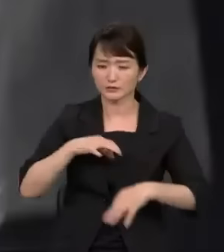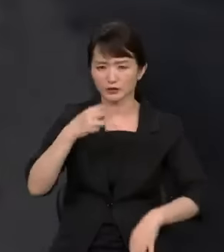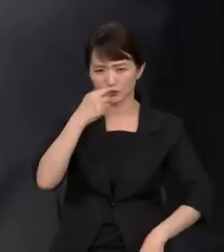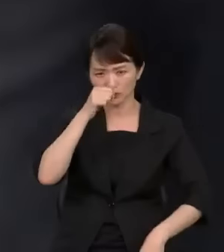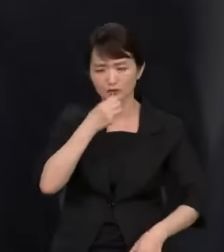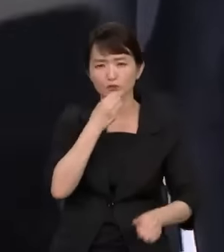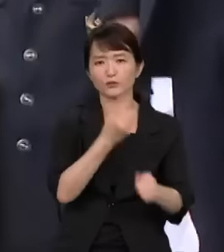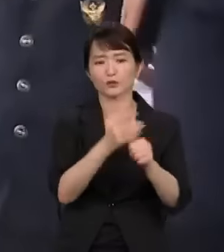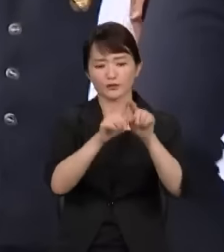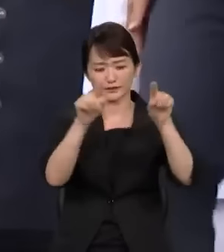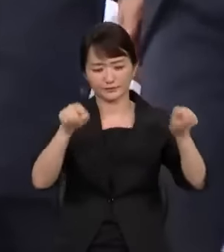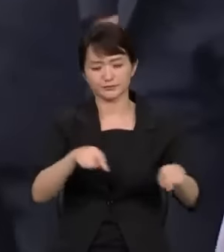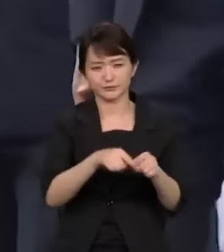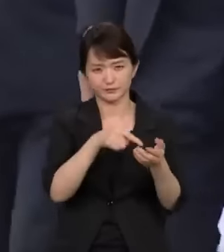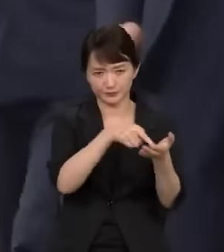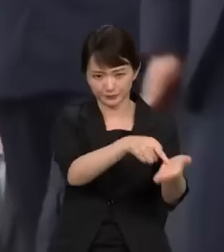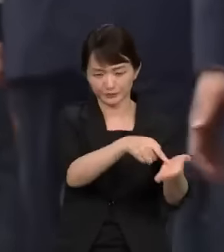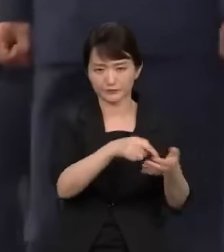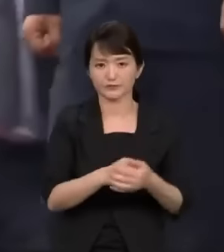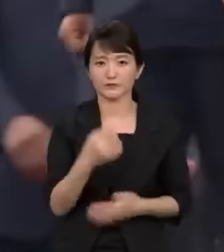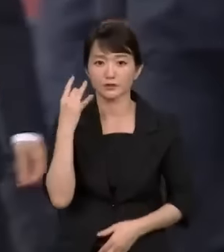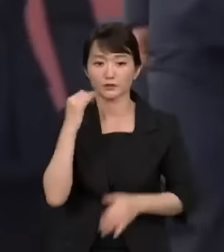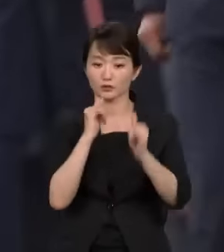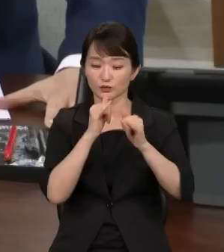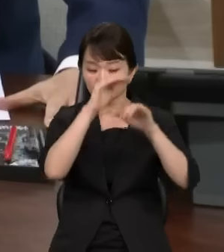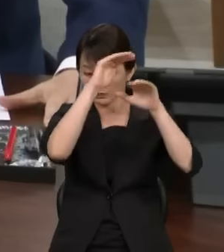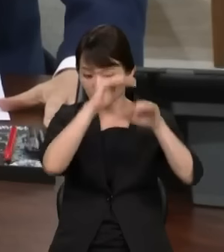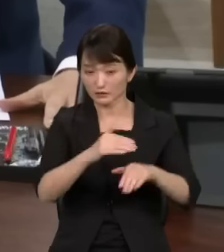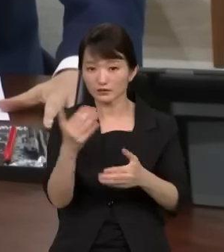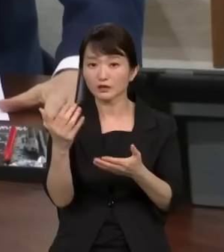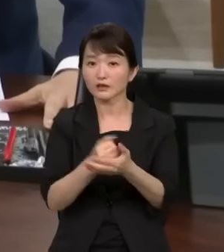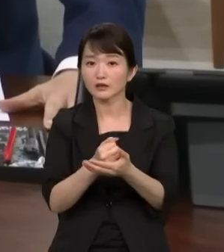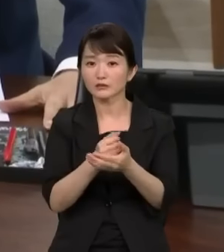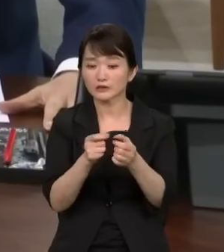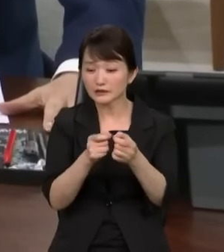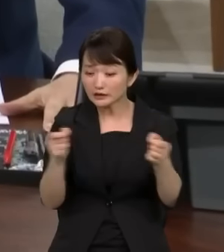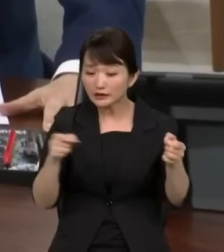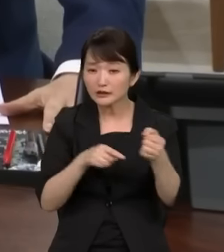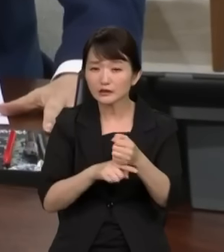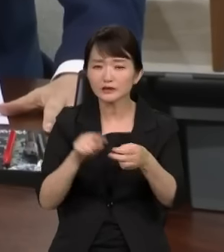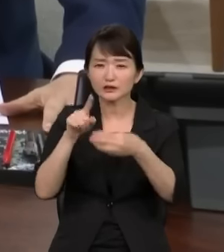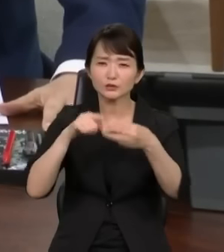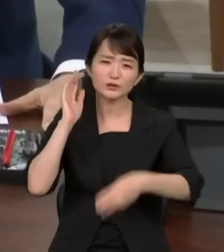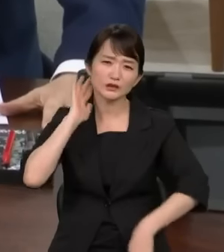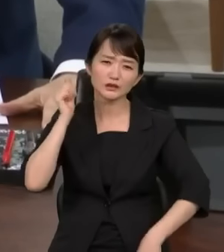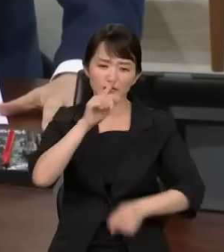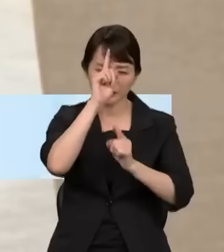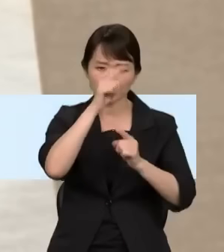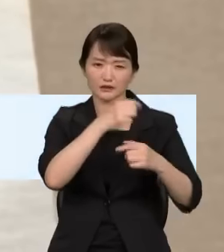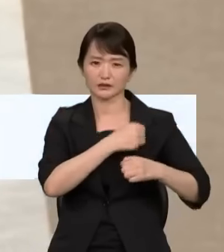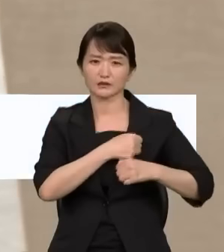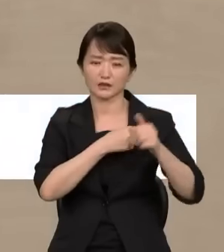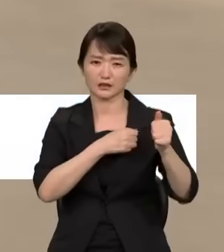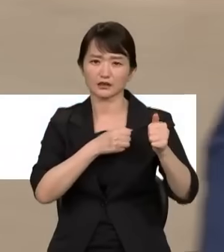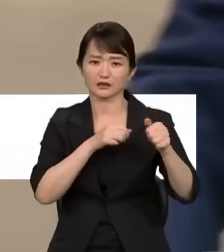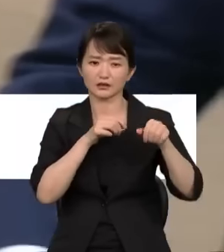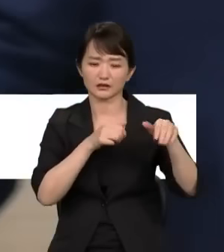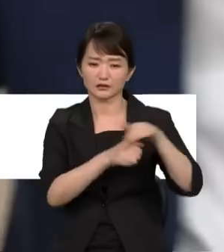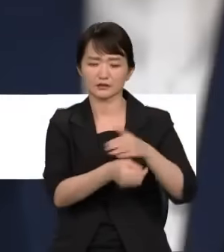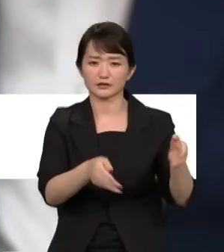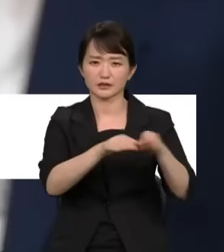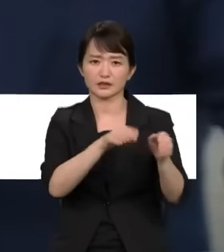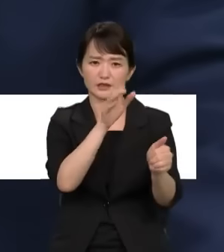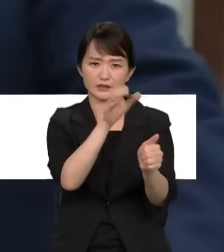냈습니다. 공수처가 당초 통신 내역 확보 기간을 길게 잡은 건 윤 대통령이 이전 장관을 대사에 임명하는